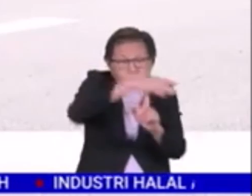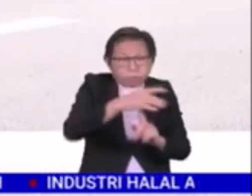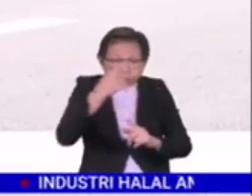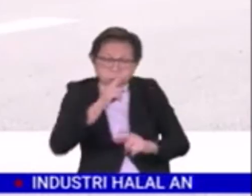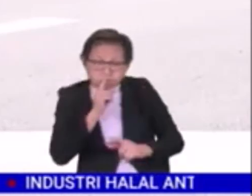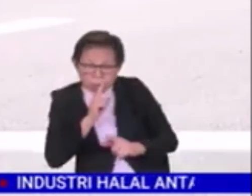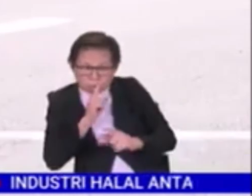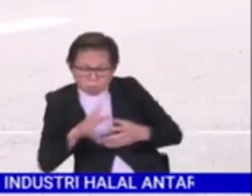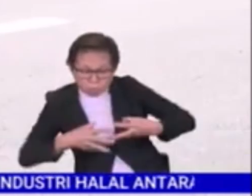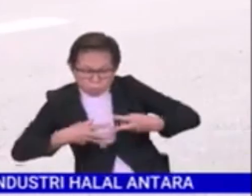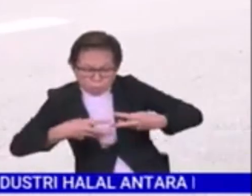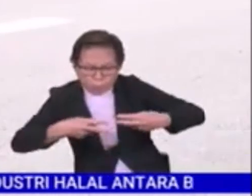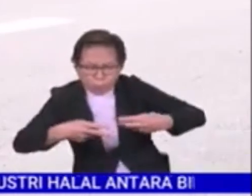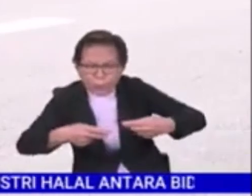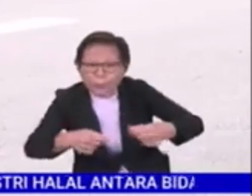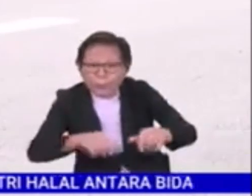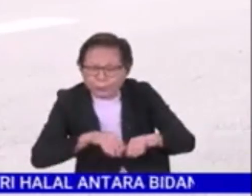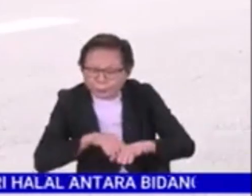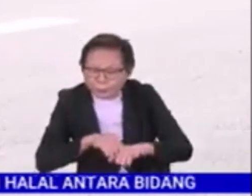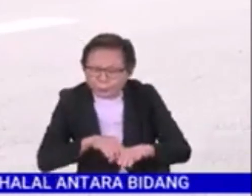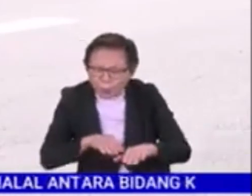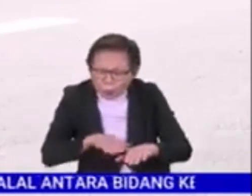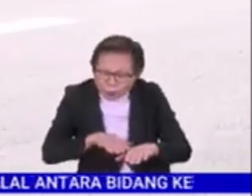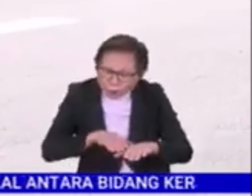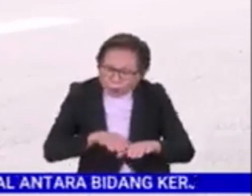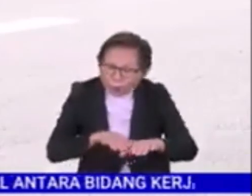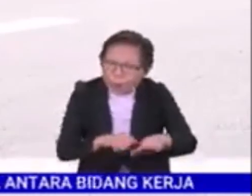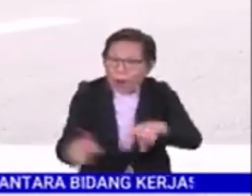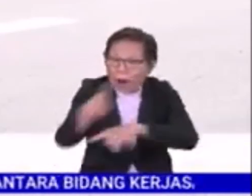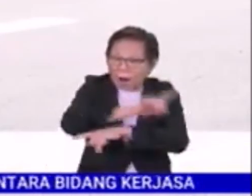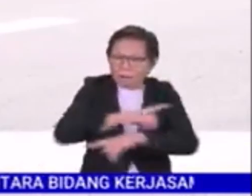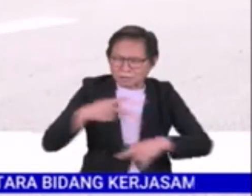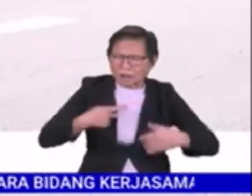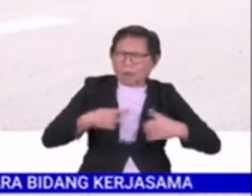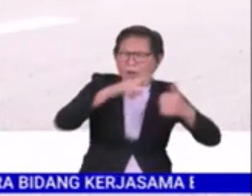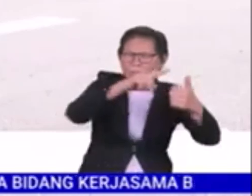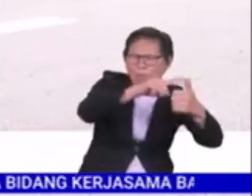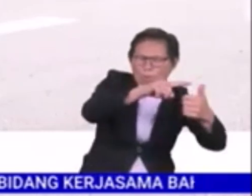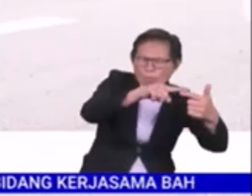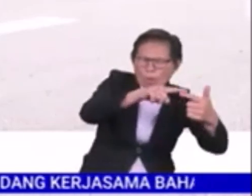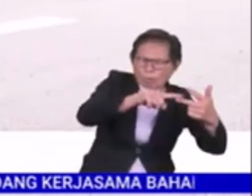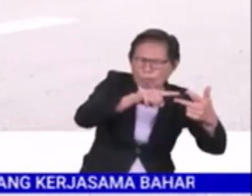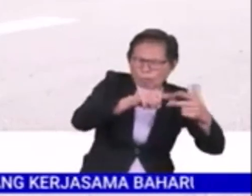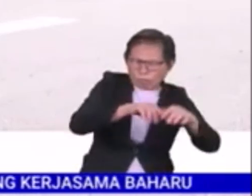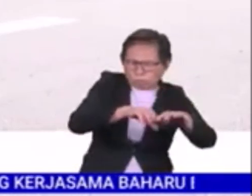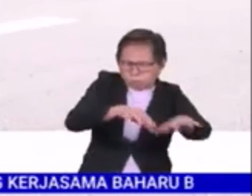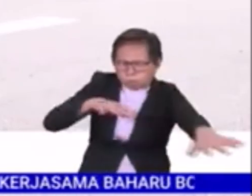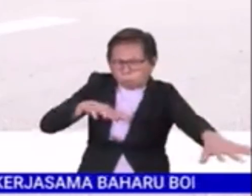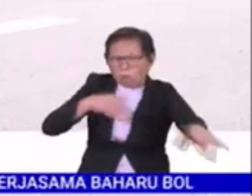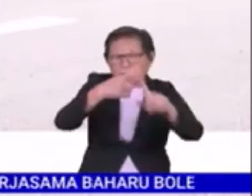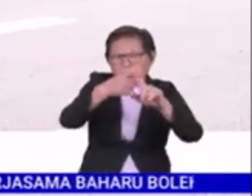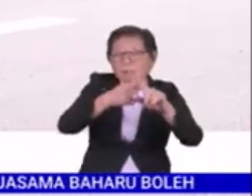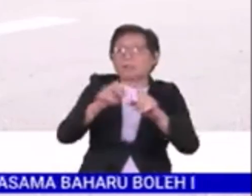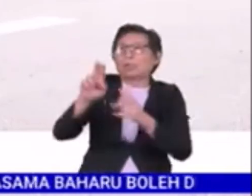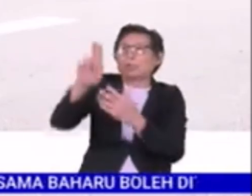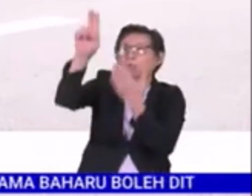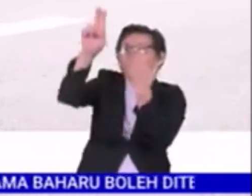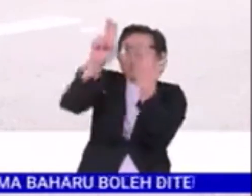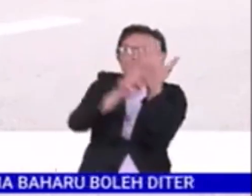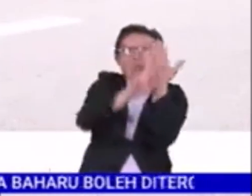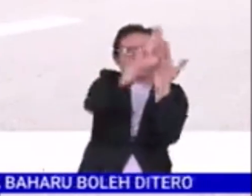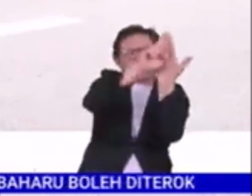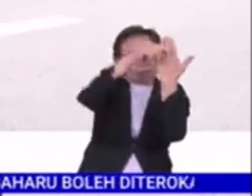hari ini. Dan kami difahamkan terdapat beberapa kesesakan dilaporkan di laluan dari arah utara menghala ke